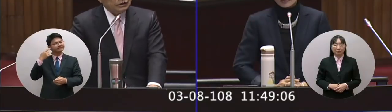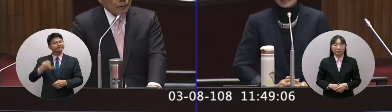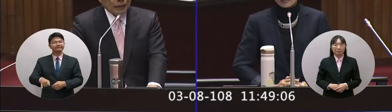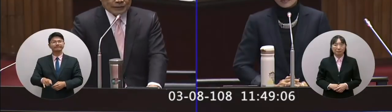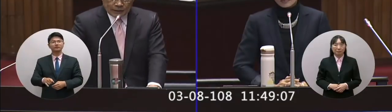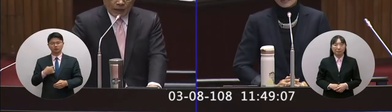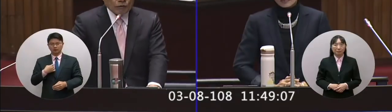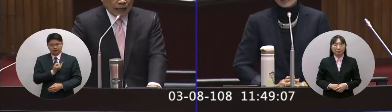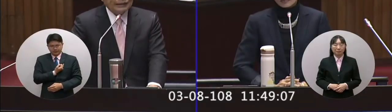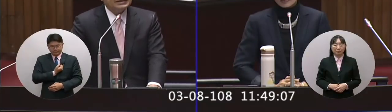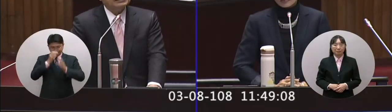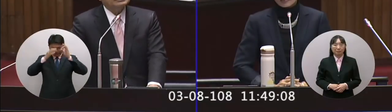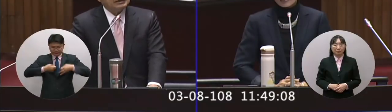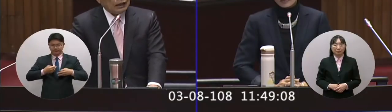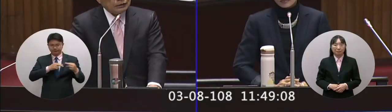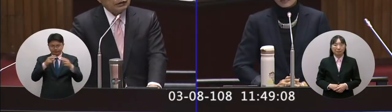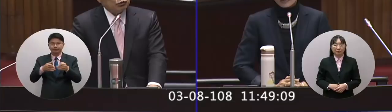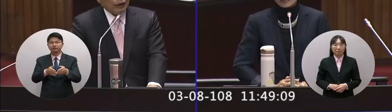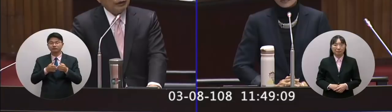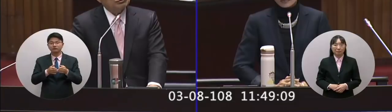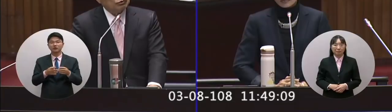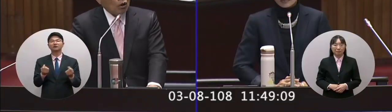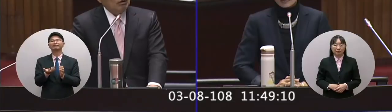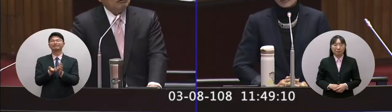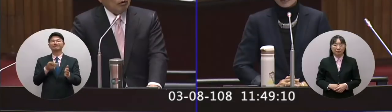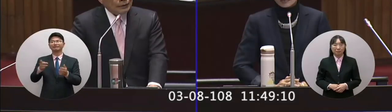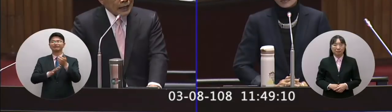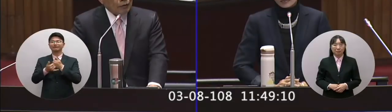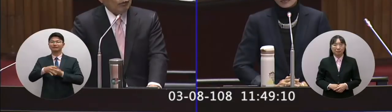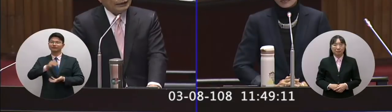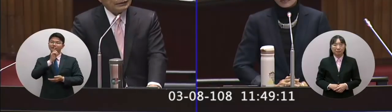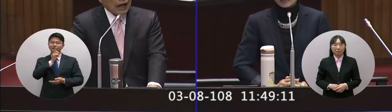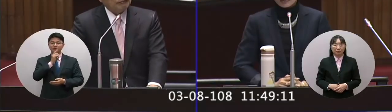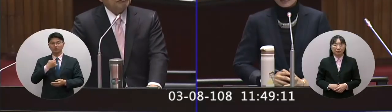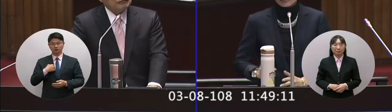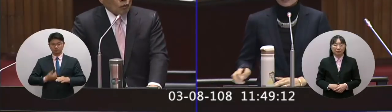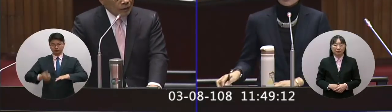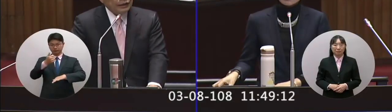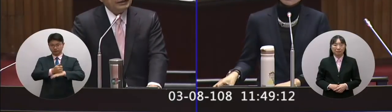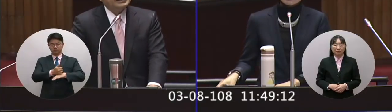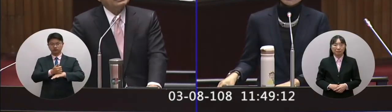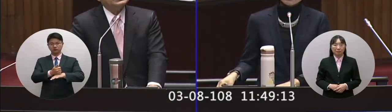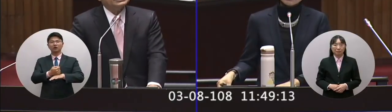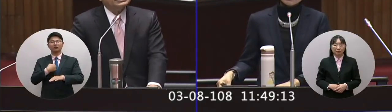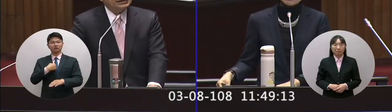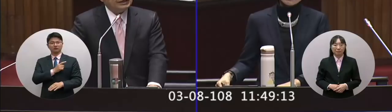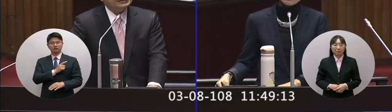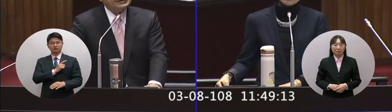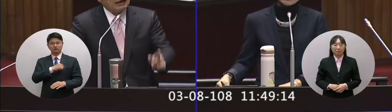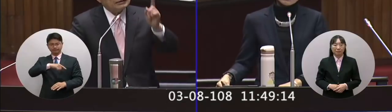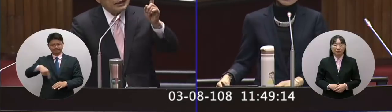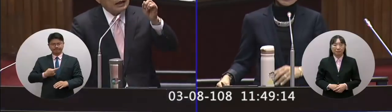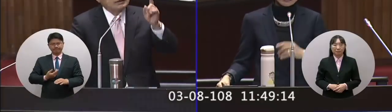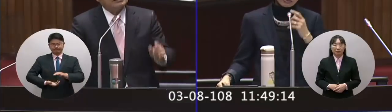己谦卑检讨改进。那正如委员所说，我们在位置上，我们一定要尽心尽